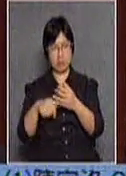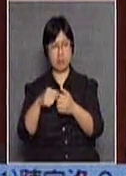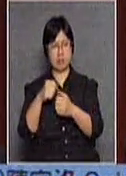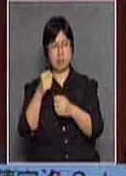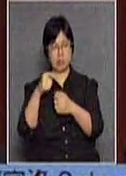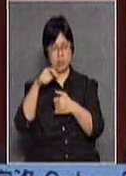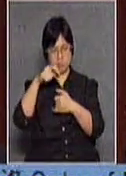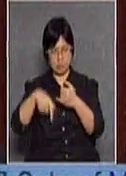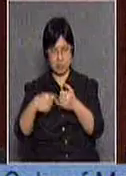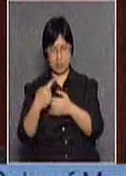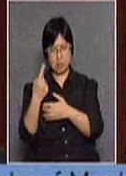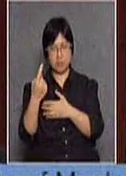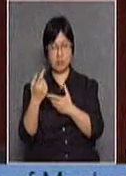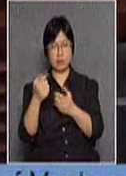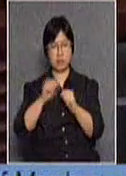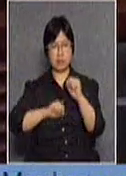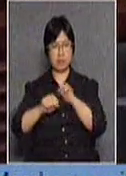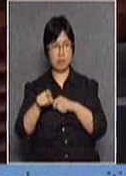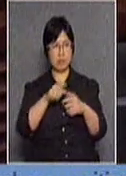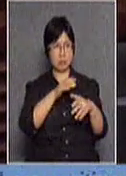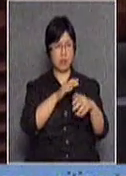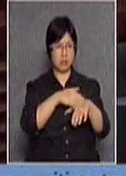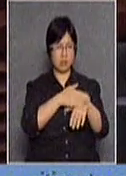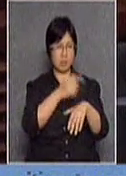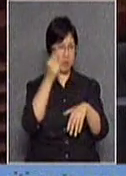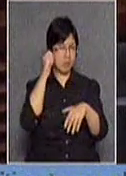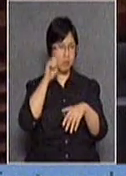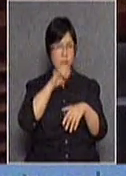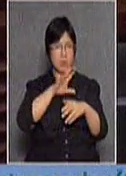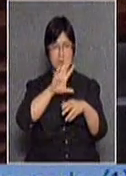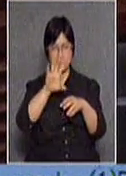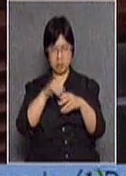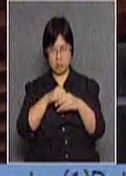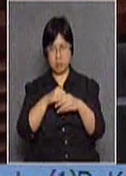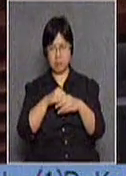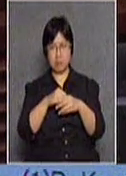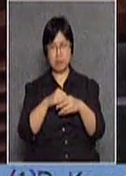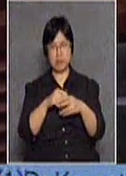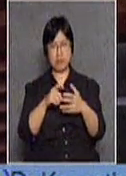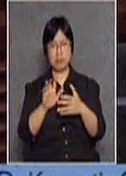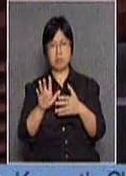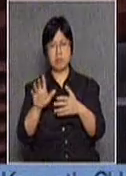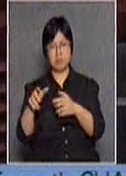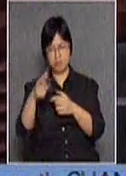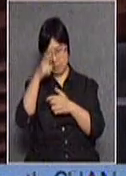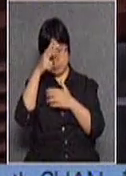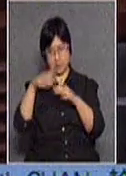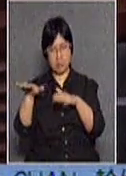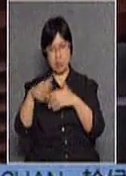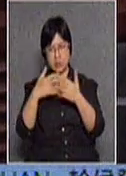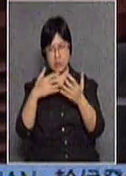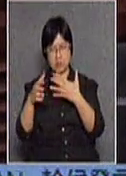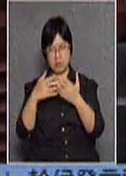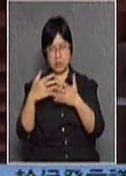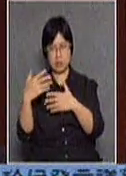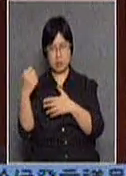現，正如李慧瓊議員說是對的，現在納入不納入呢就並不是海事處處長的